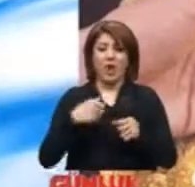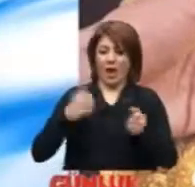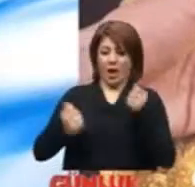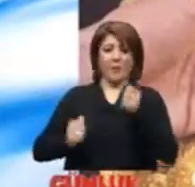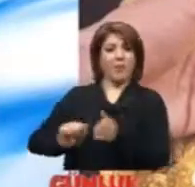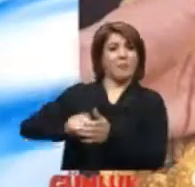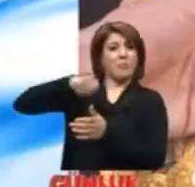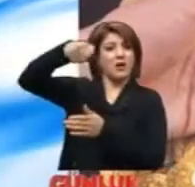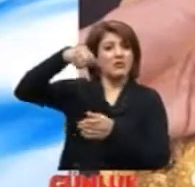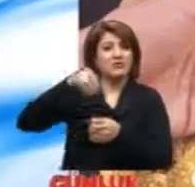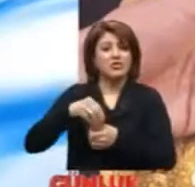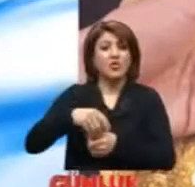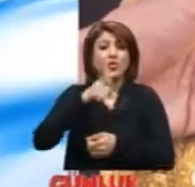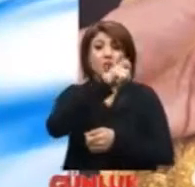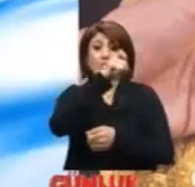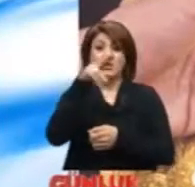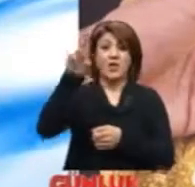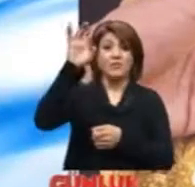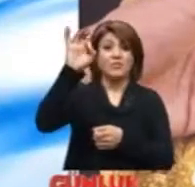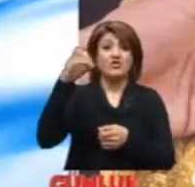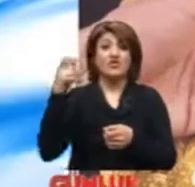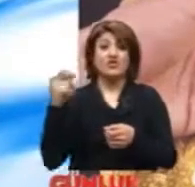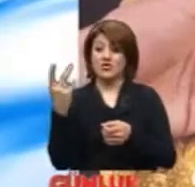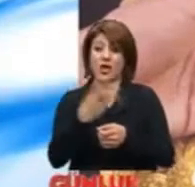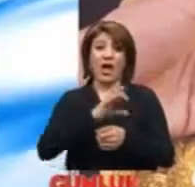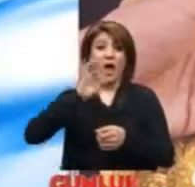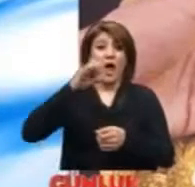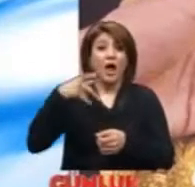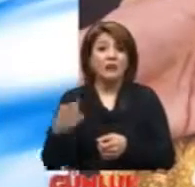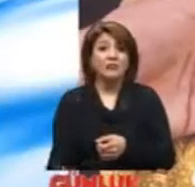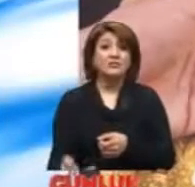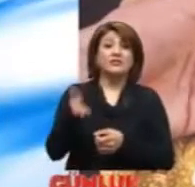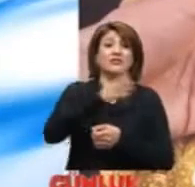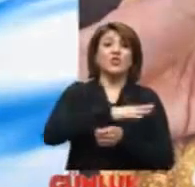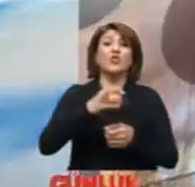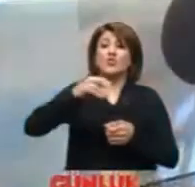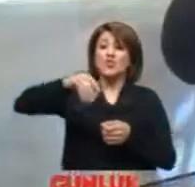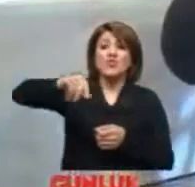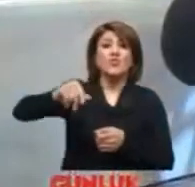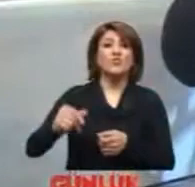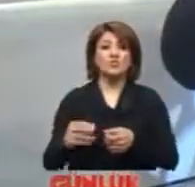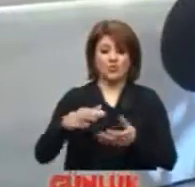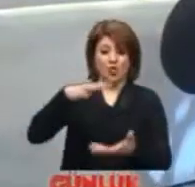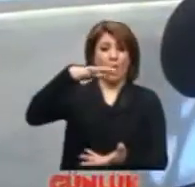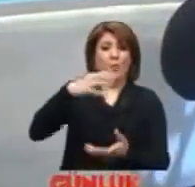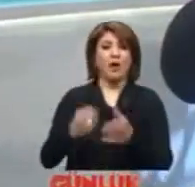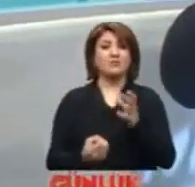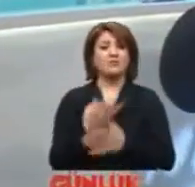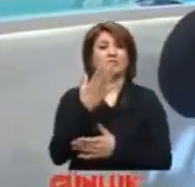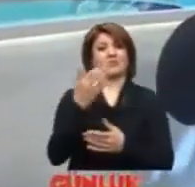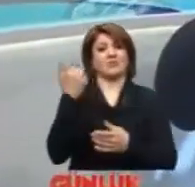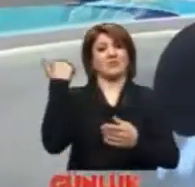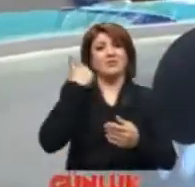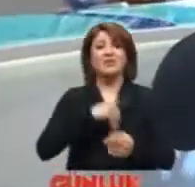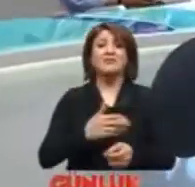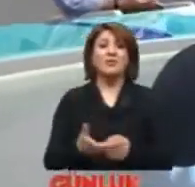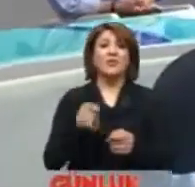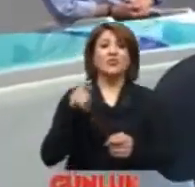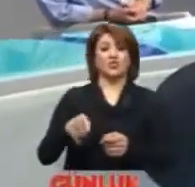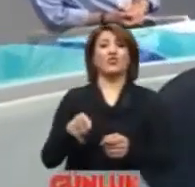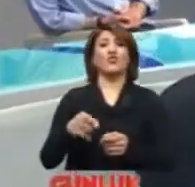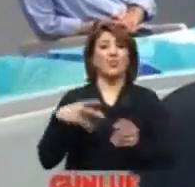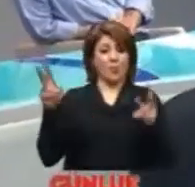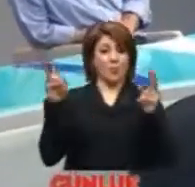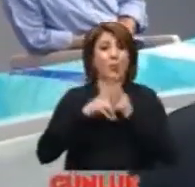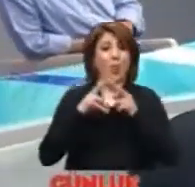bagajında 970 adet sahte altınla 10 kilogram kum torbası buldu. Eyvah, dolandırıcıyı mı dolandırmaya sahte